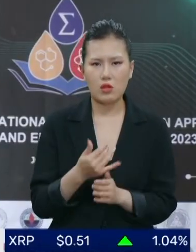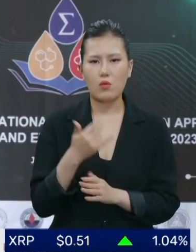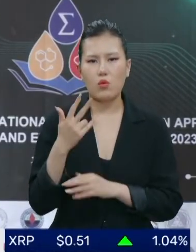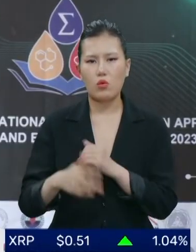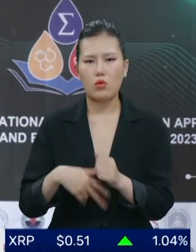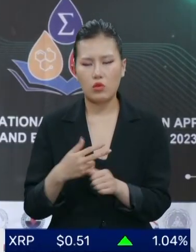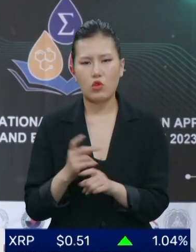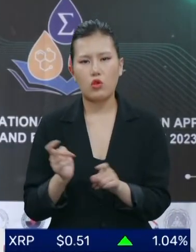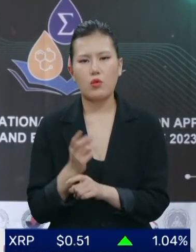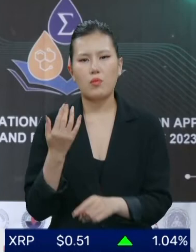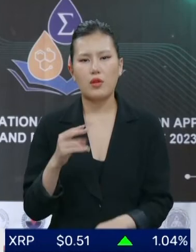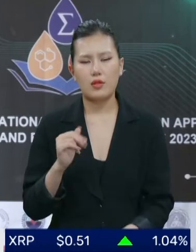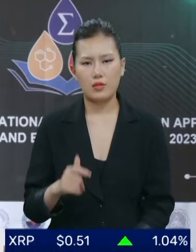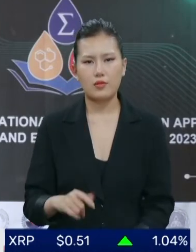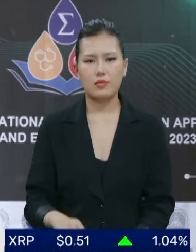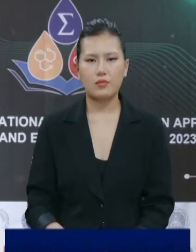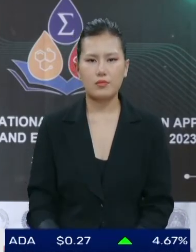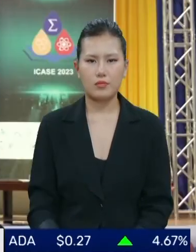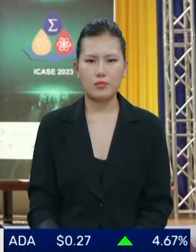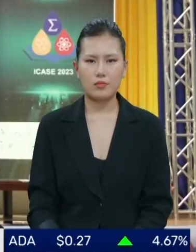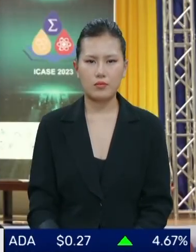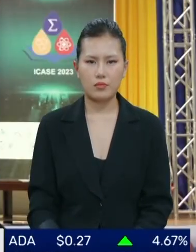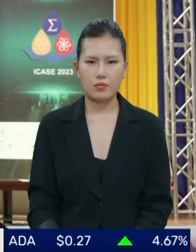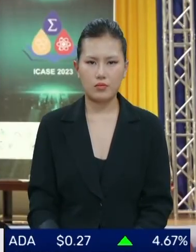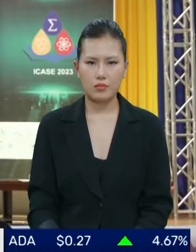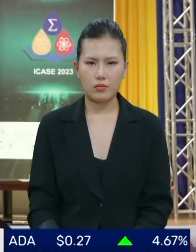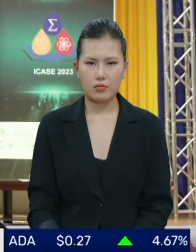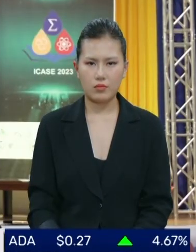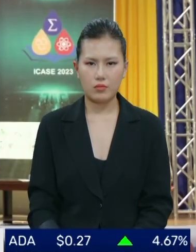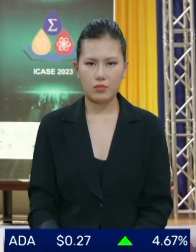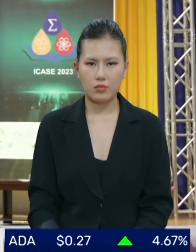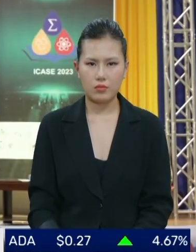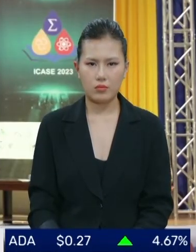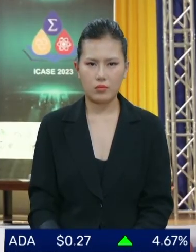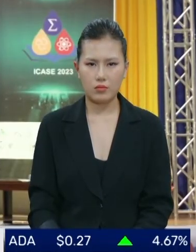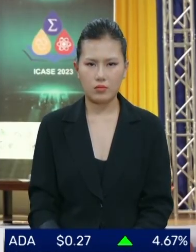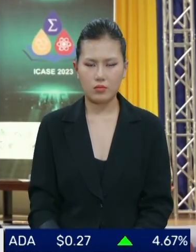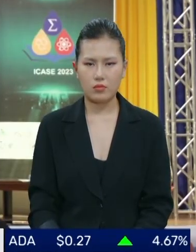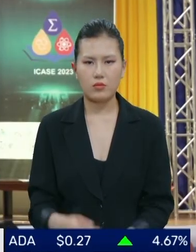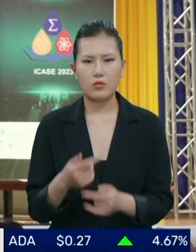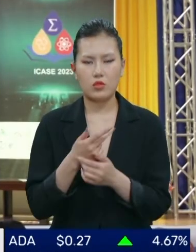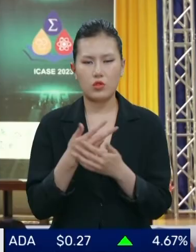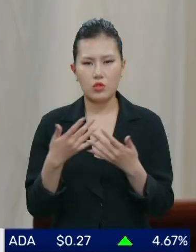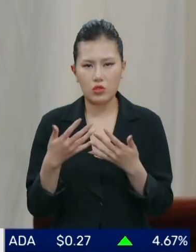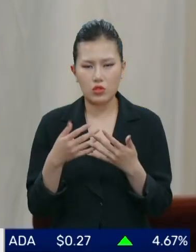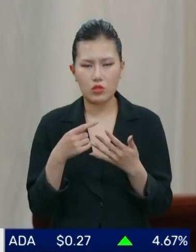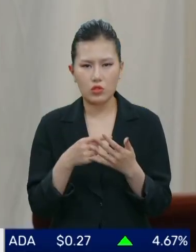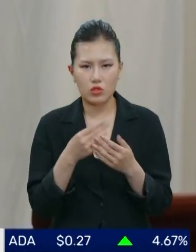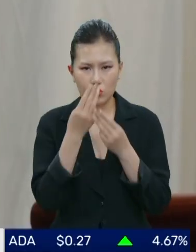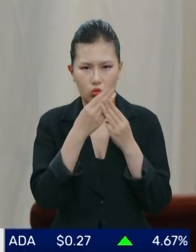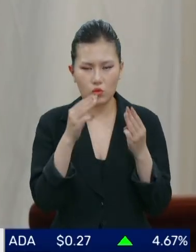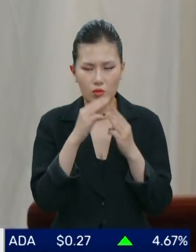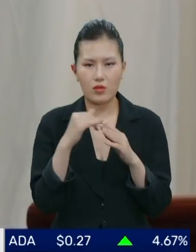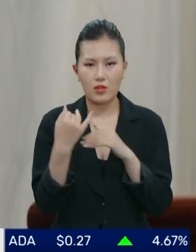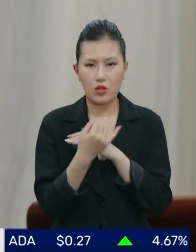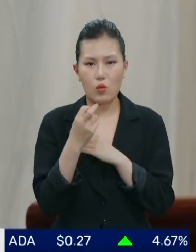Global patent. Хэрэглээний шинжлэх ухаан ба инженерчлэл 2023 олон